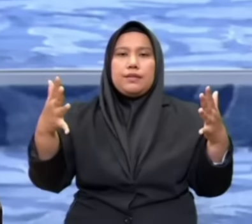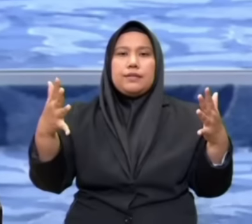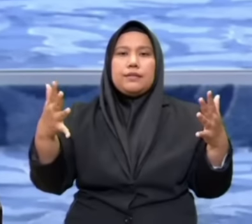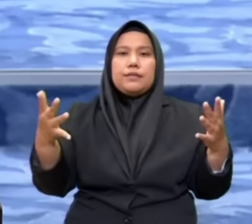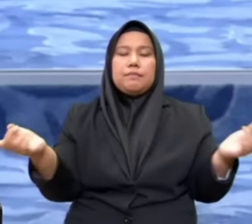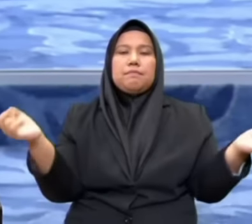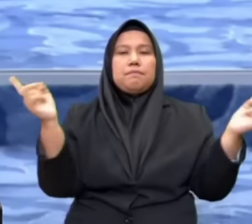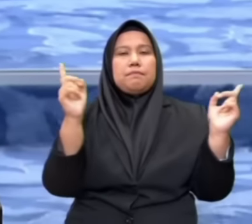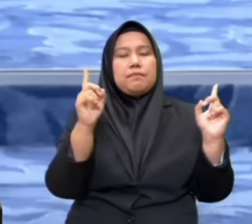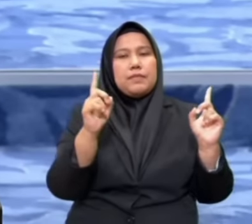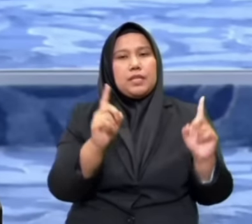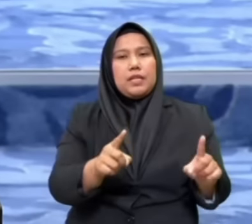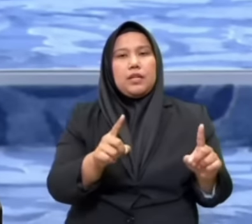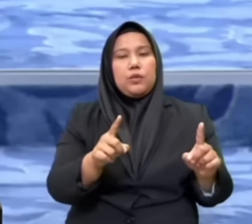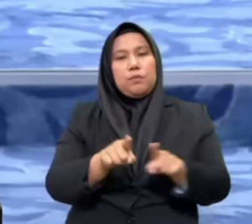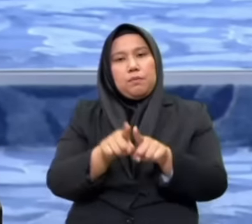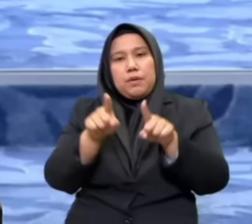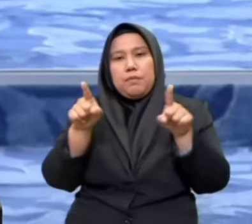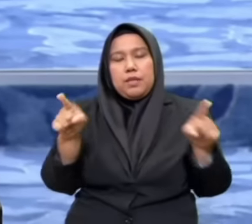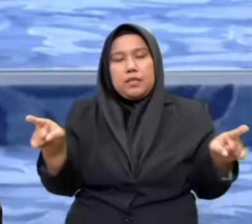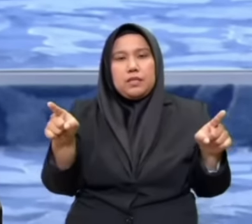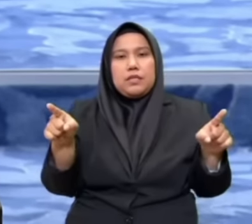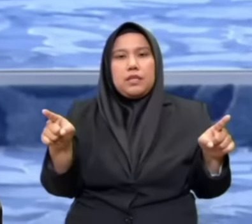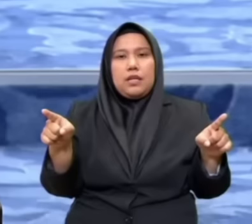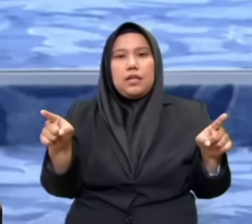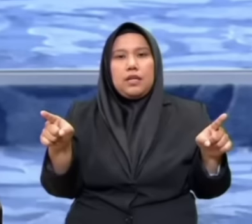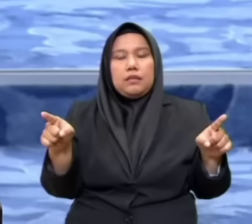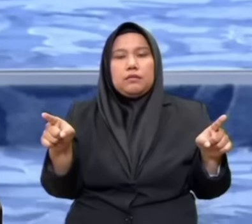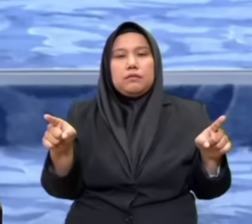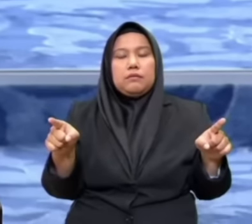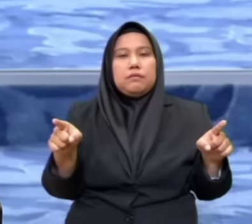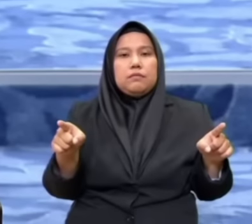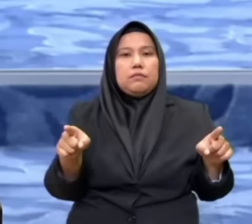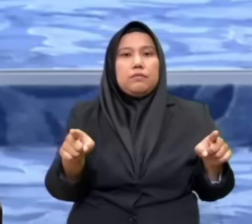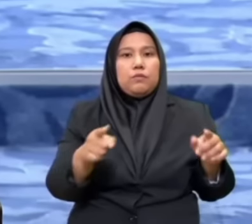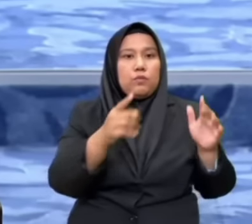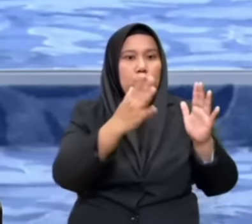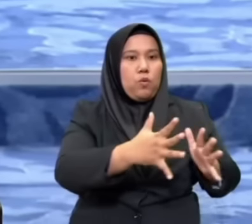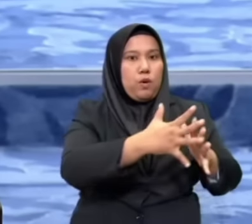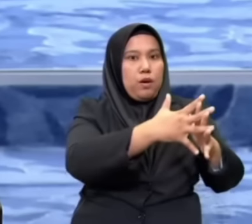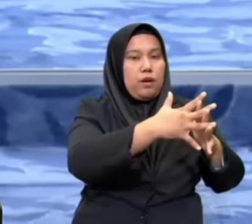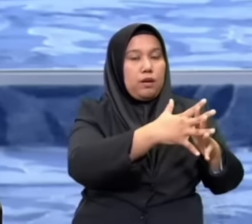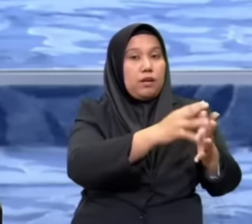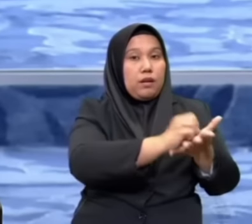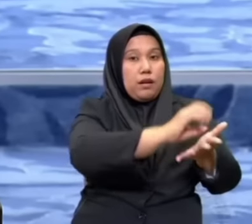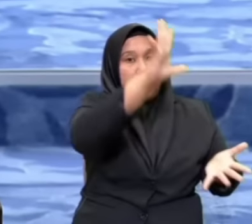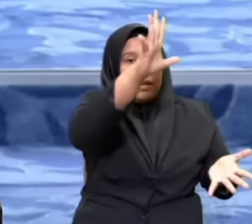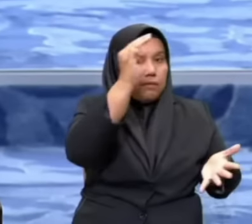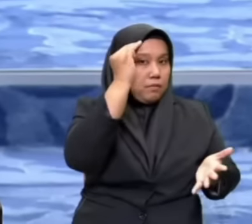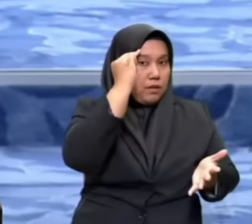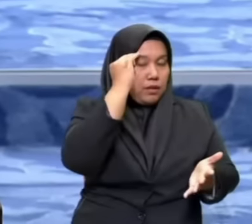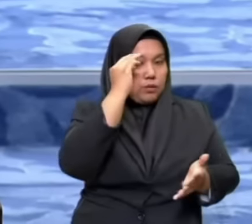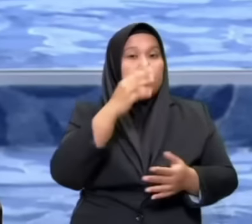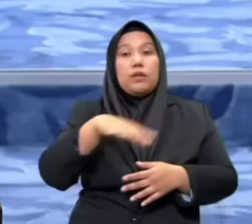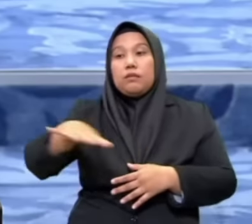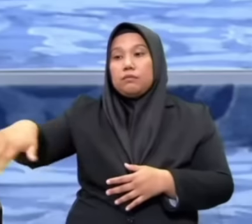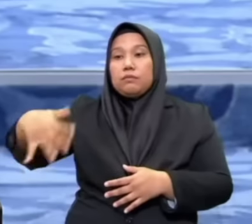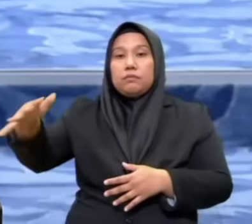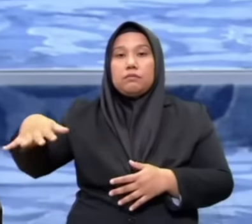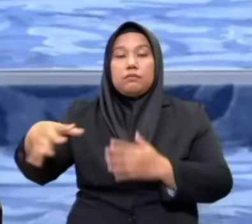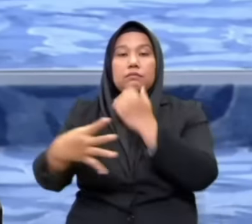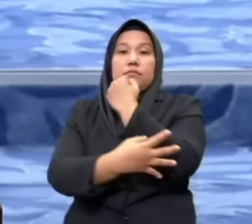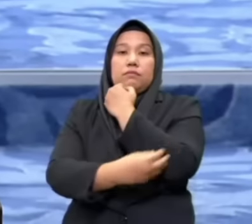berlaku kesenjangan yang ketara di antara golongan mahakaya Melayu dengan yang merata miskin. Jadi sementara ini